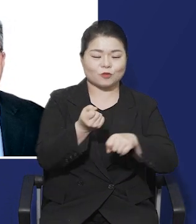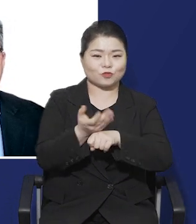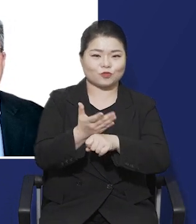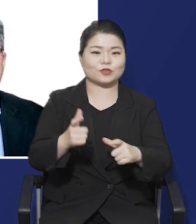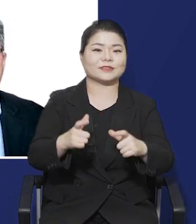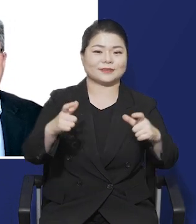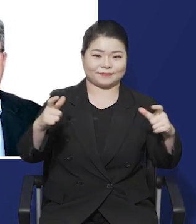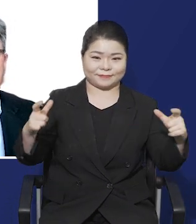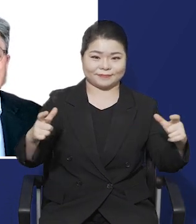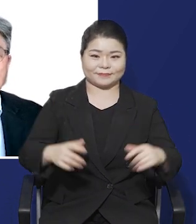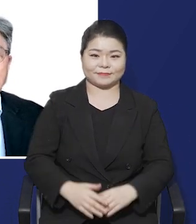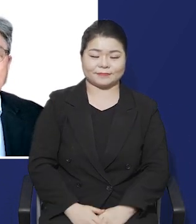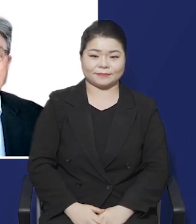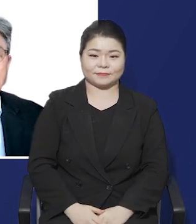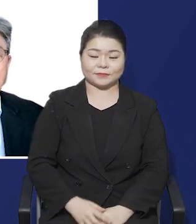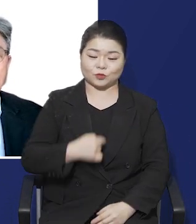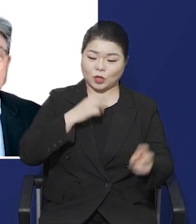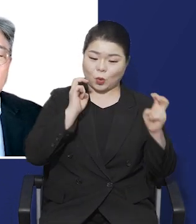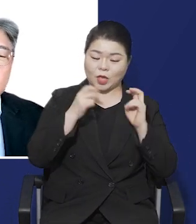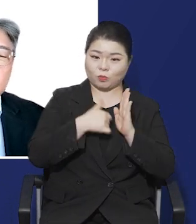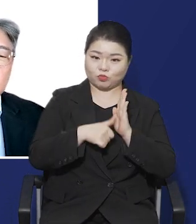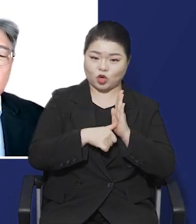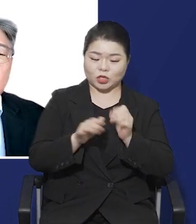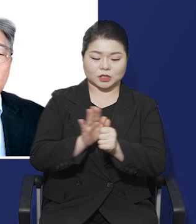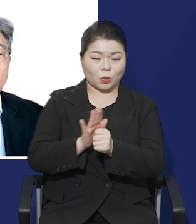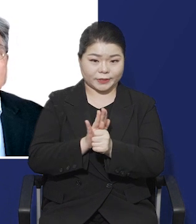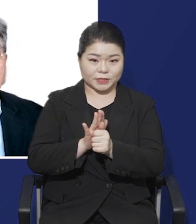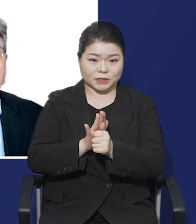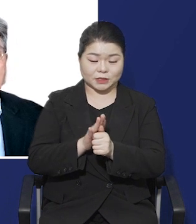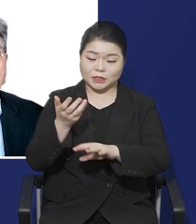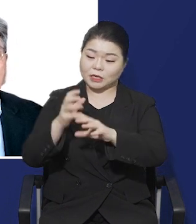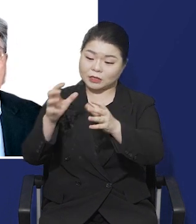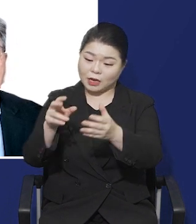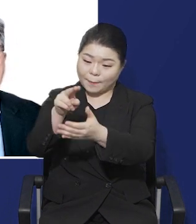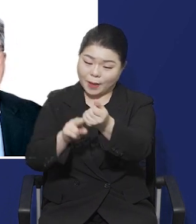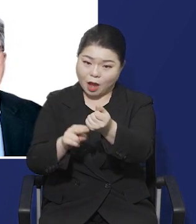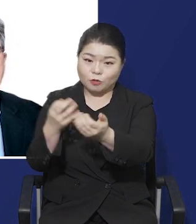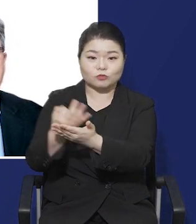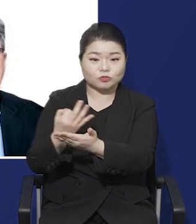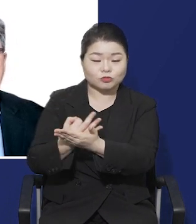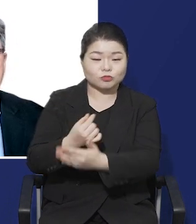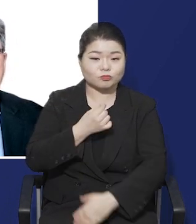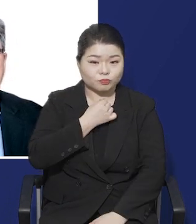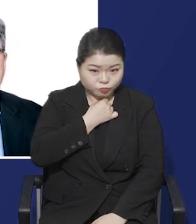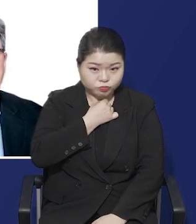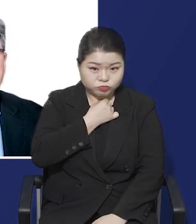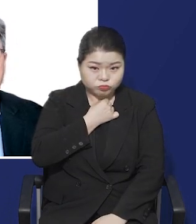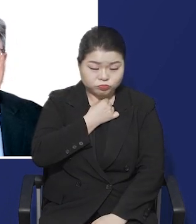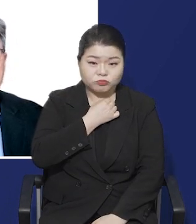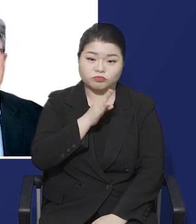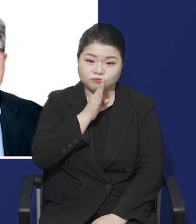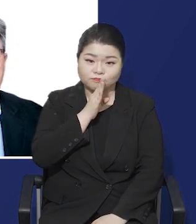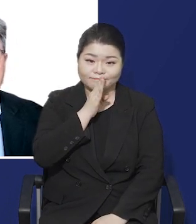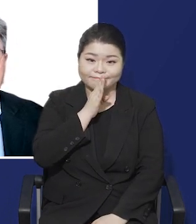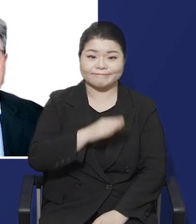확대입니다. 기업은 자사 제품 또는 서비스를 국제시장에 판매하여 수익을 증대시키려는 절대적인